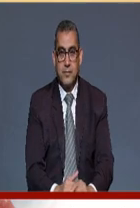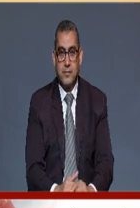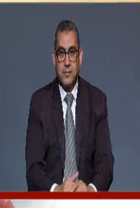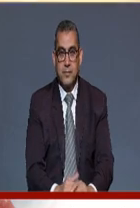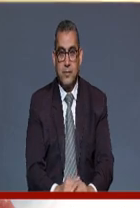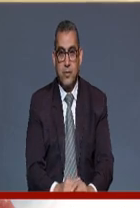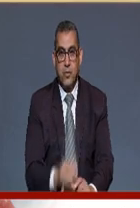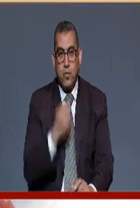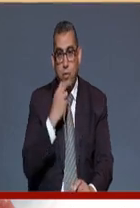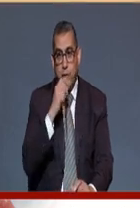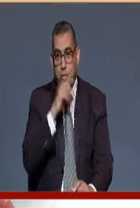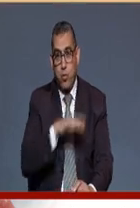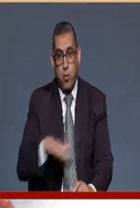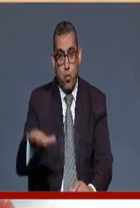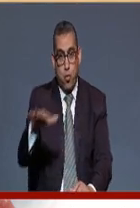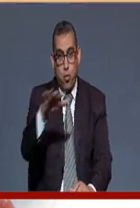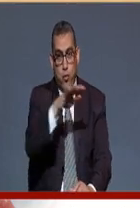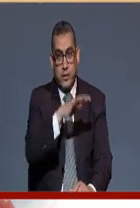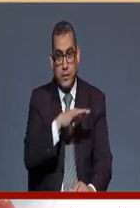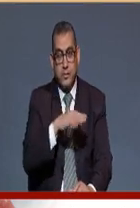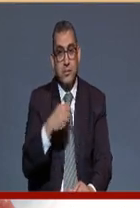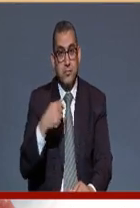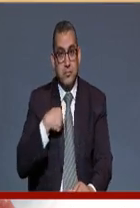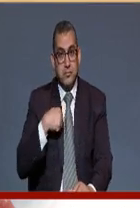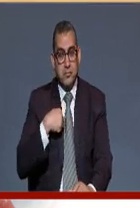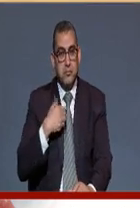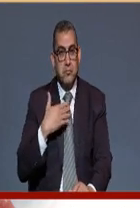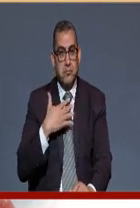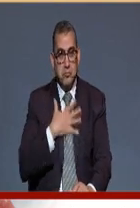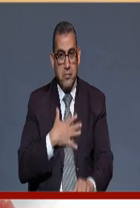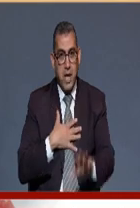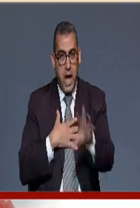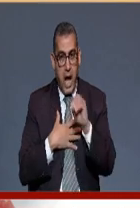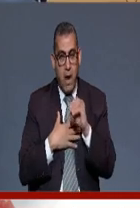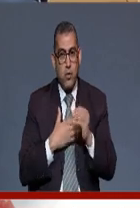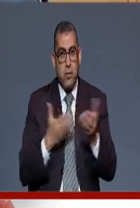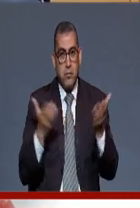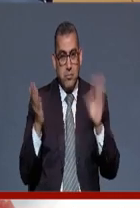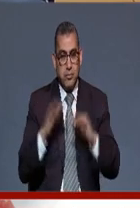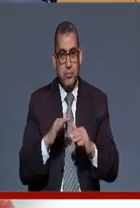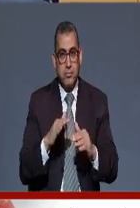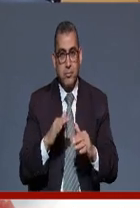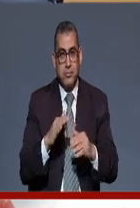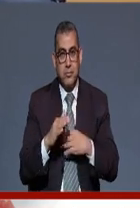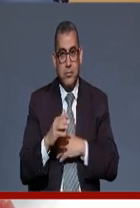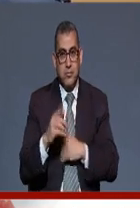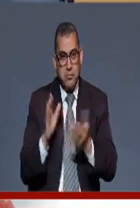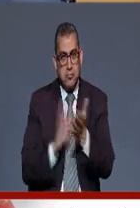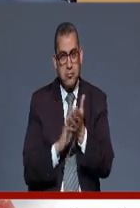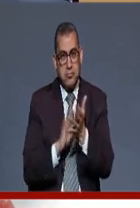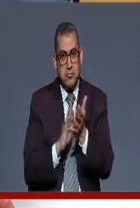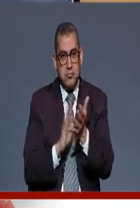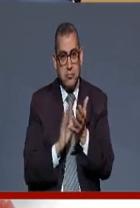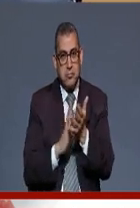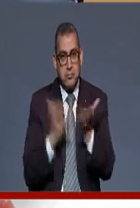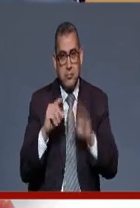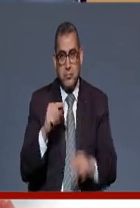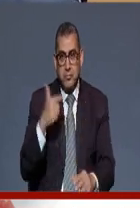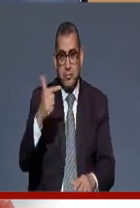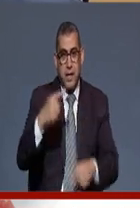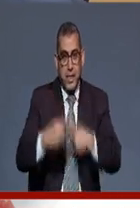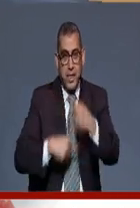سيدات والسادة، نحن نحتاج إلى مزيد من التصفيق إلى تسليم الرئاسة